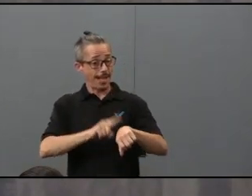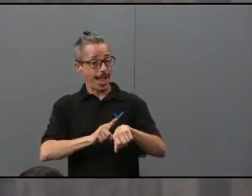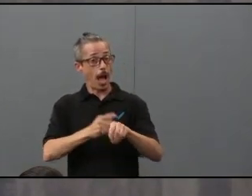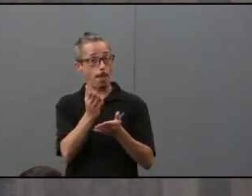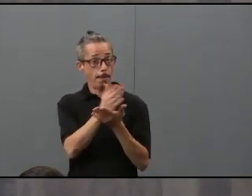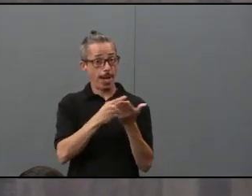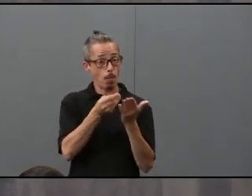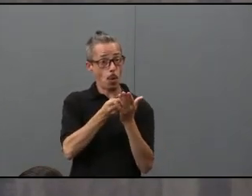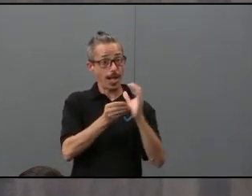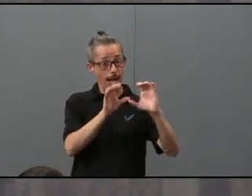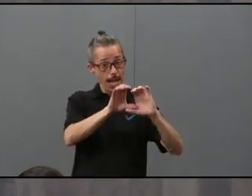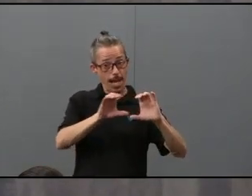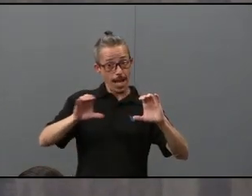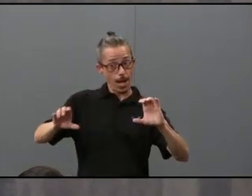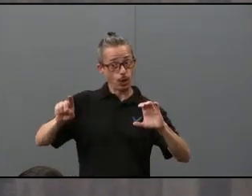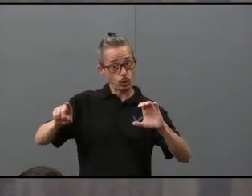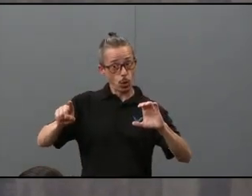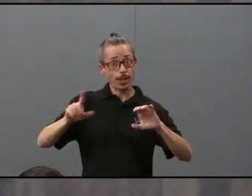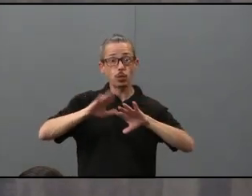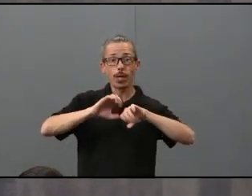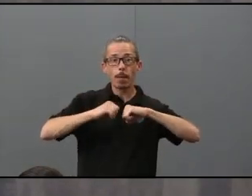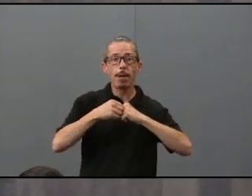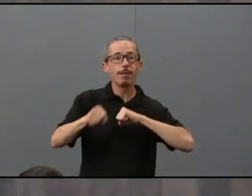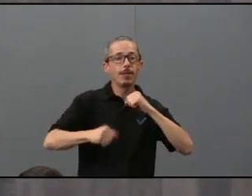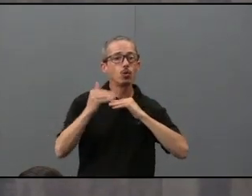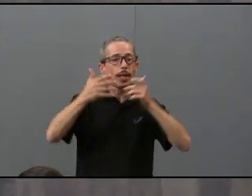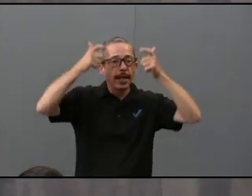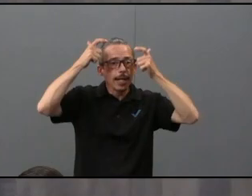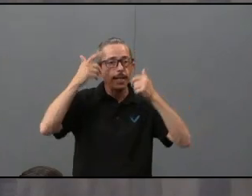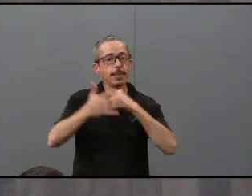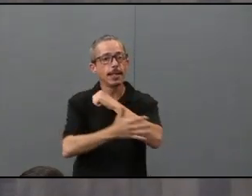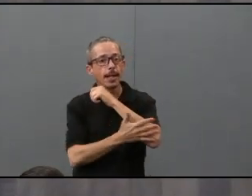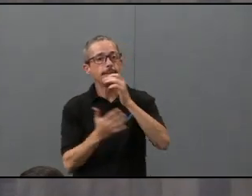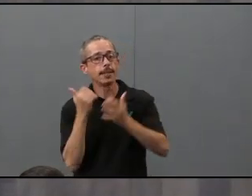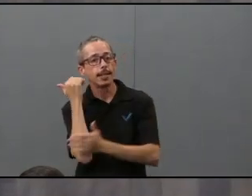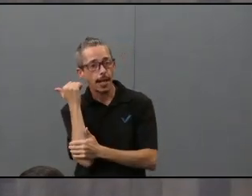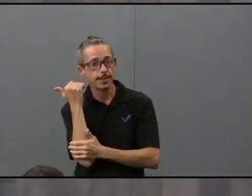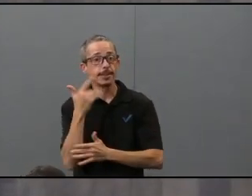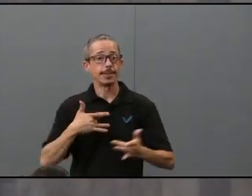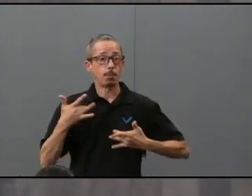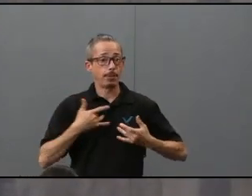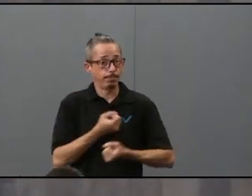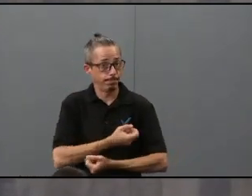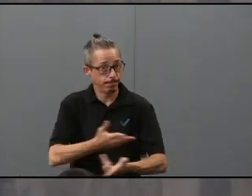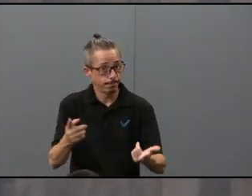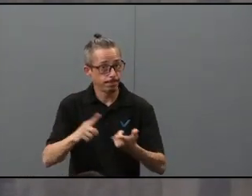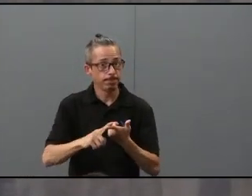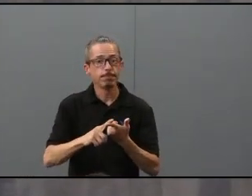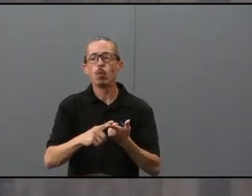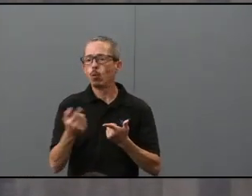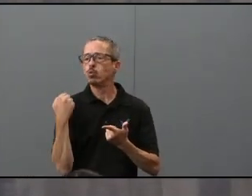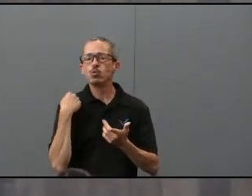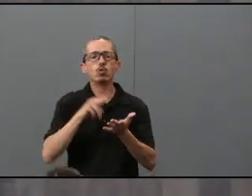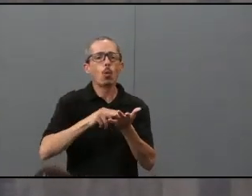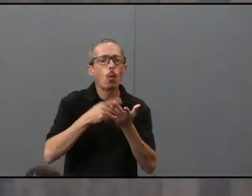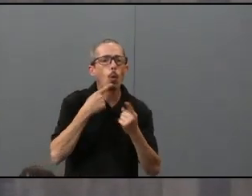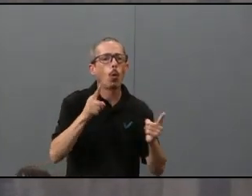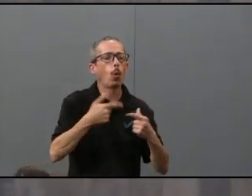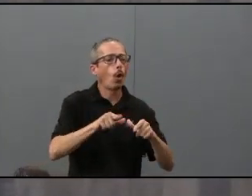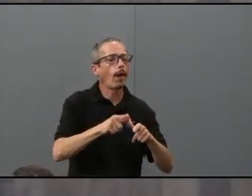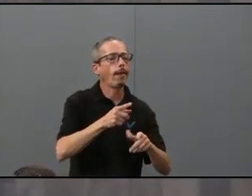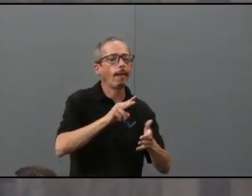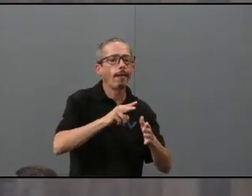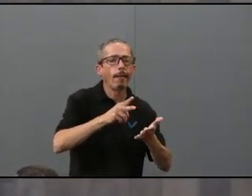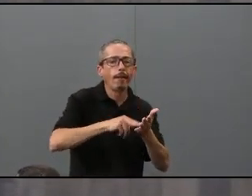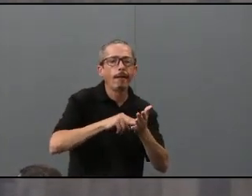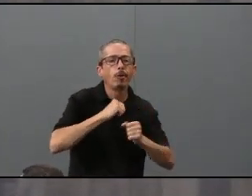campagne qui était particulièrement sur les équipements de sécurité don le cas donc on a eu plusieurs parutions là dans les journaux locaux on